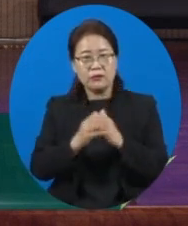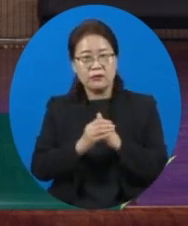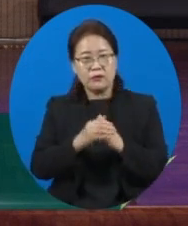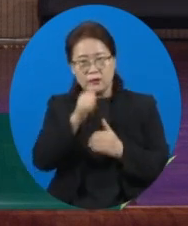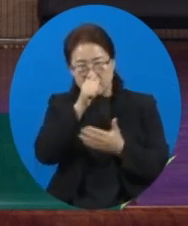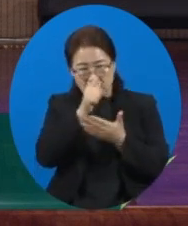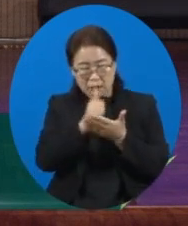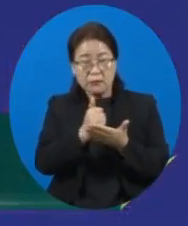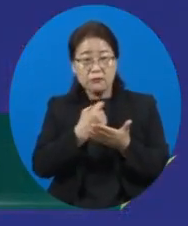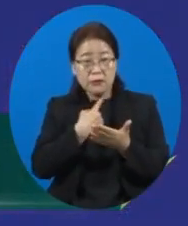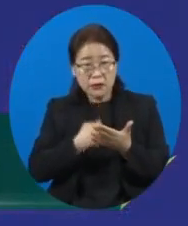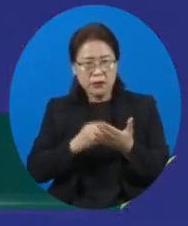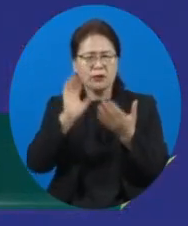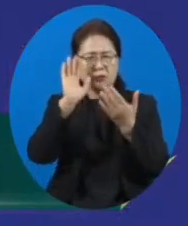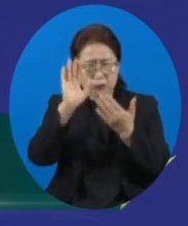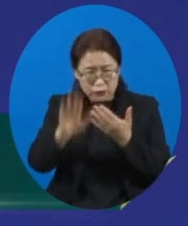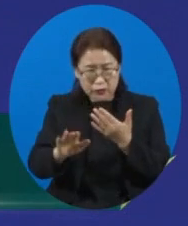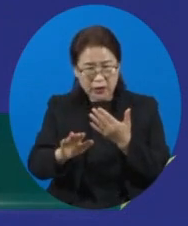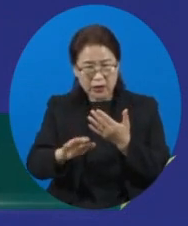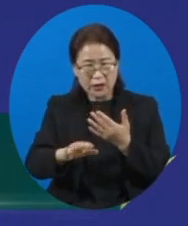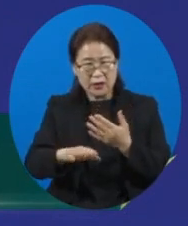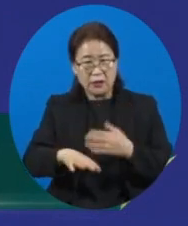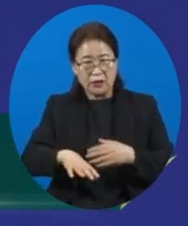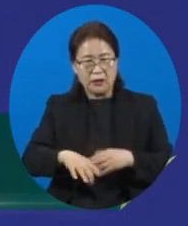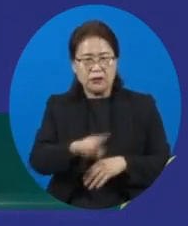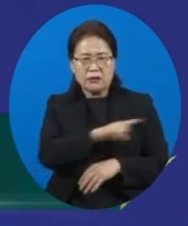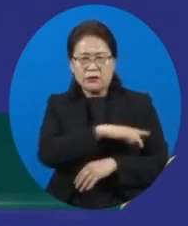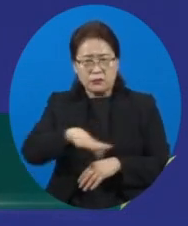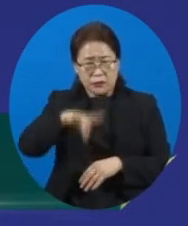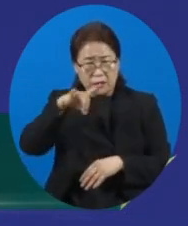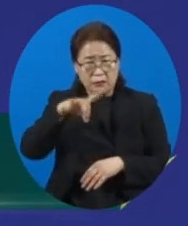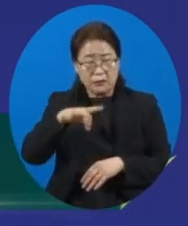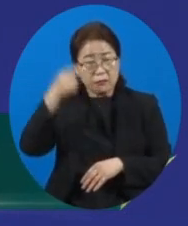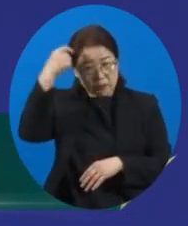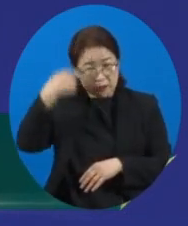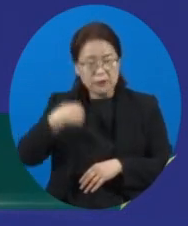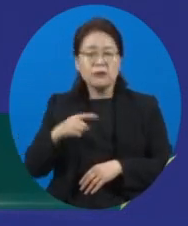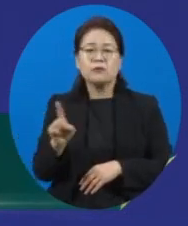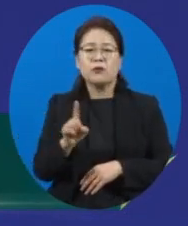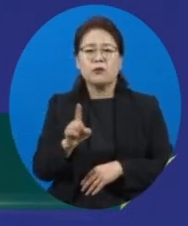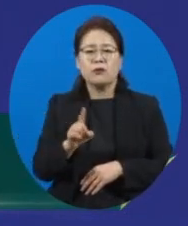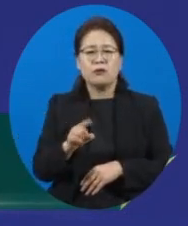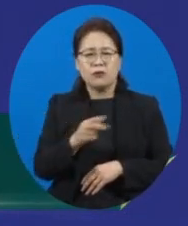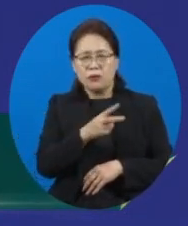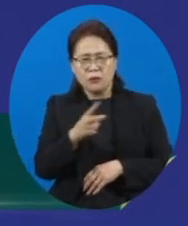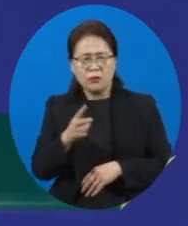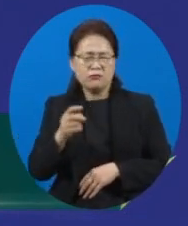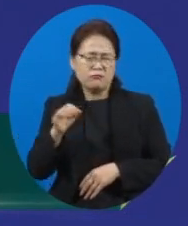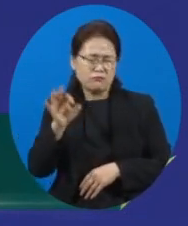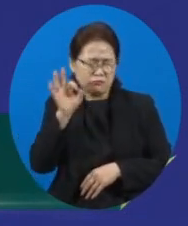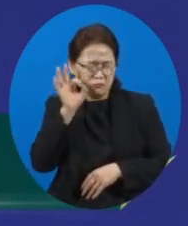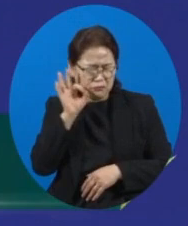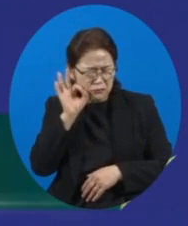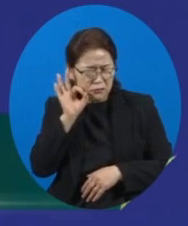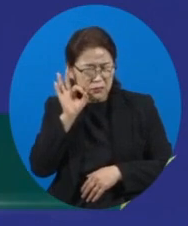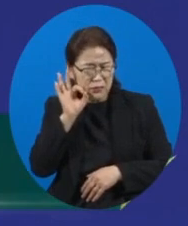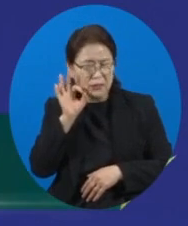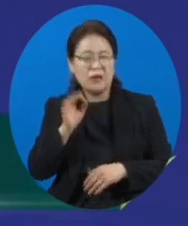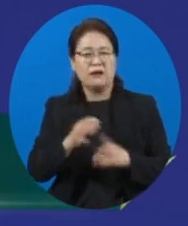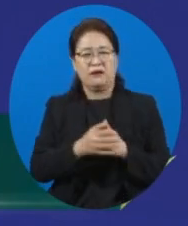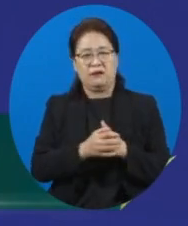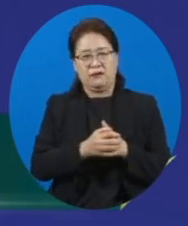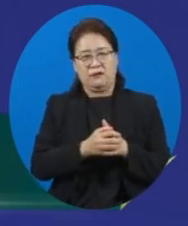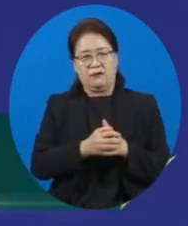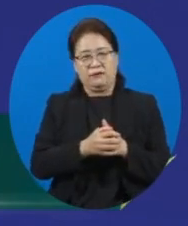범죄한 이후에 최초로 경험했던 감정이 뭐예요? 바로 수치와